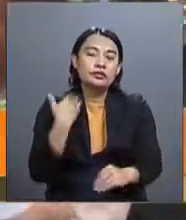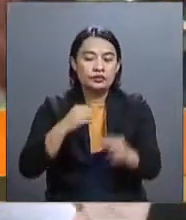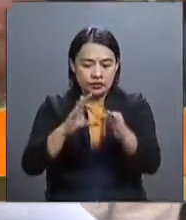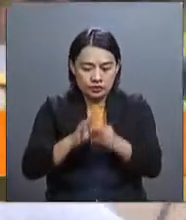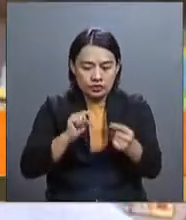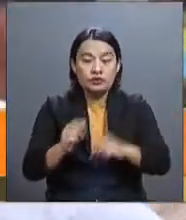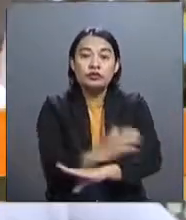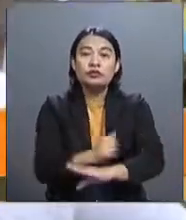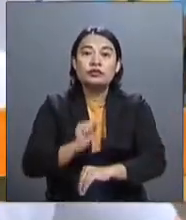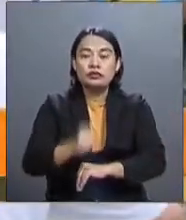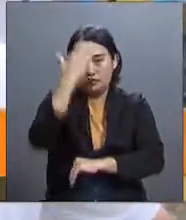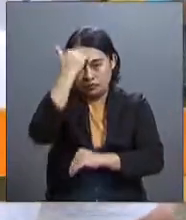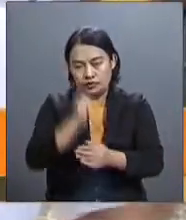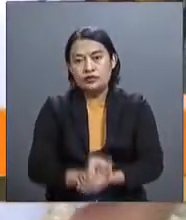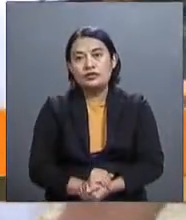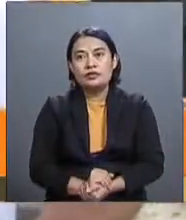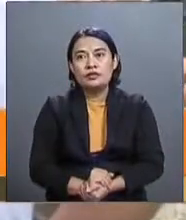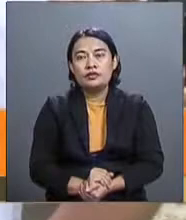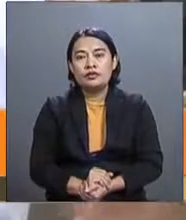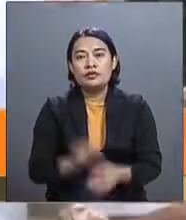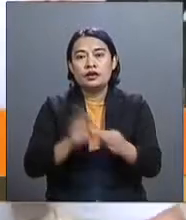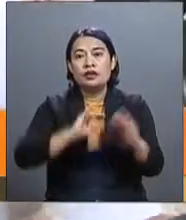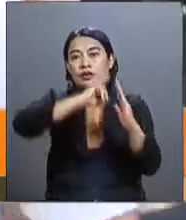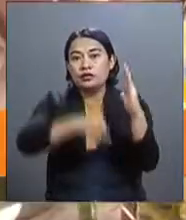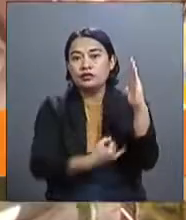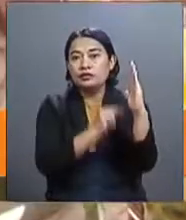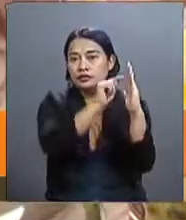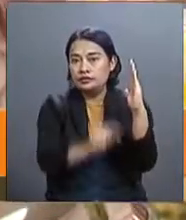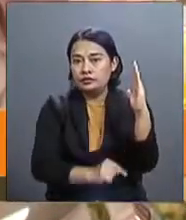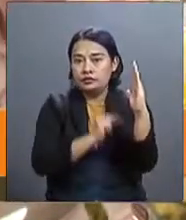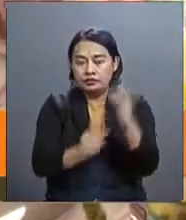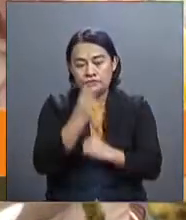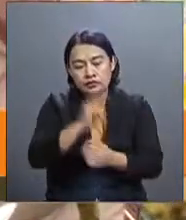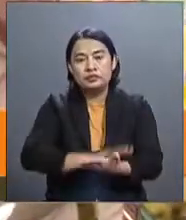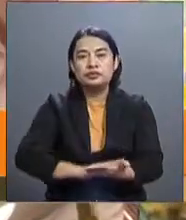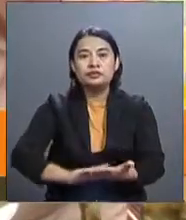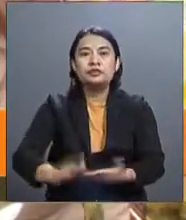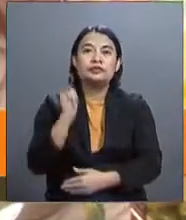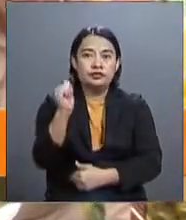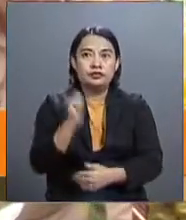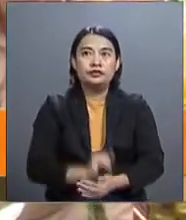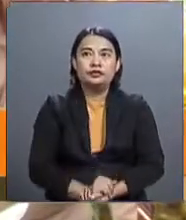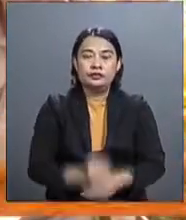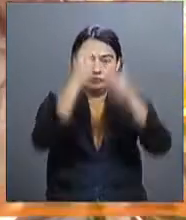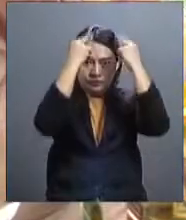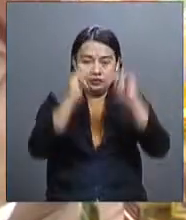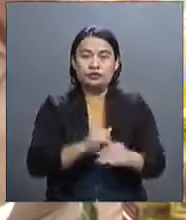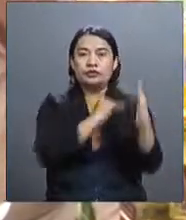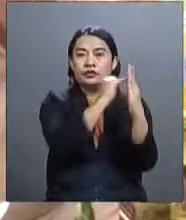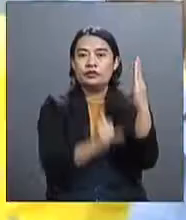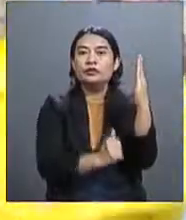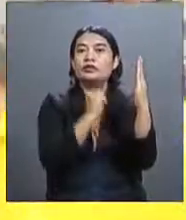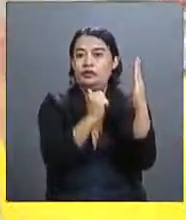วงนี้พร้อมกับยืนยันว่าสถานการณ์ทุกจังหวัดเป็นไปด้วยความเรียบร้อยและนายกรัฐมนตรีสามารถเดินทางได้ทั่วประเทศ